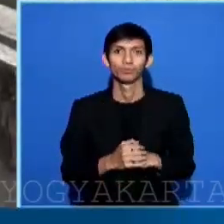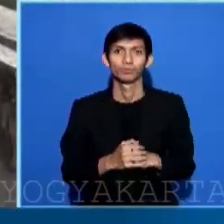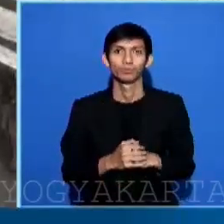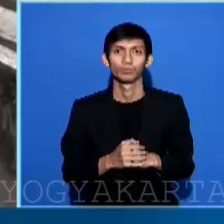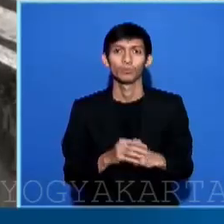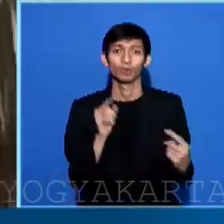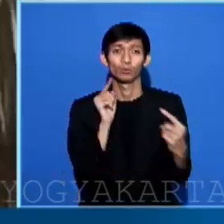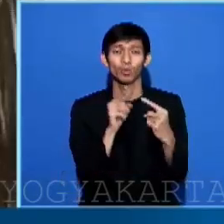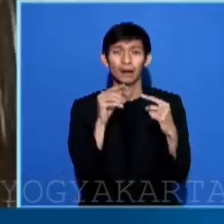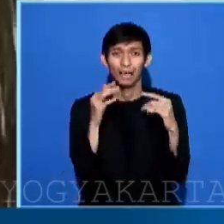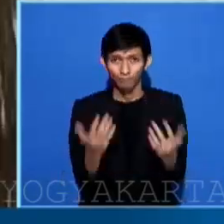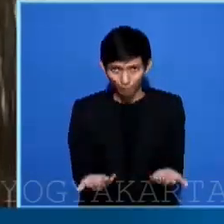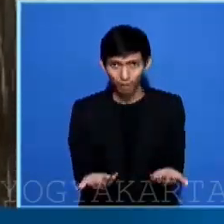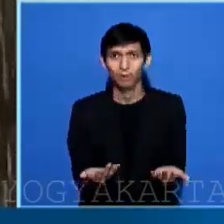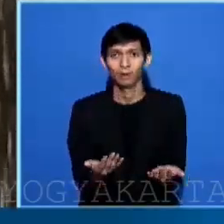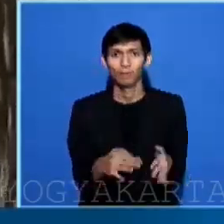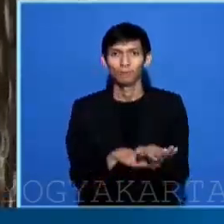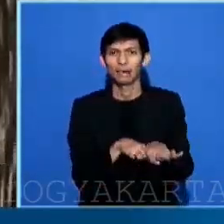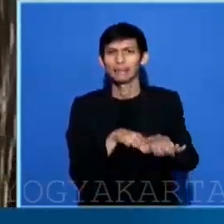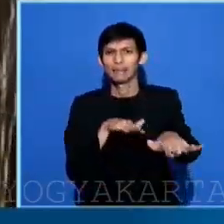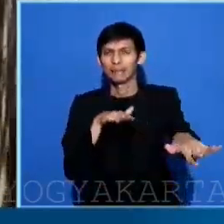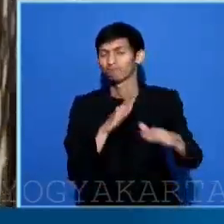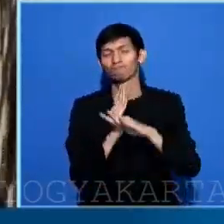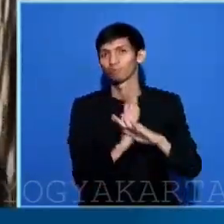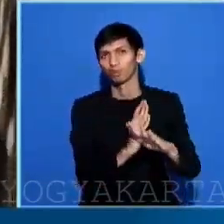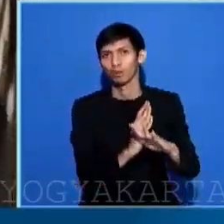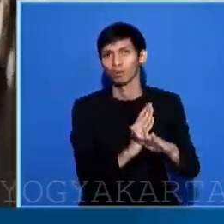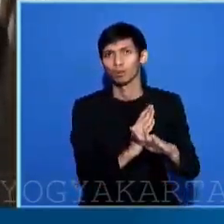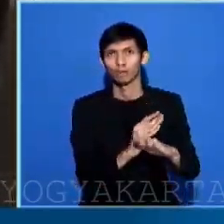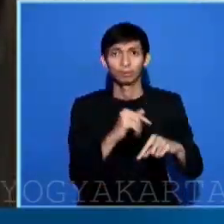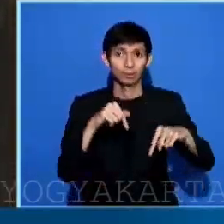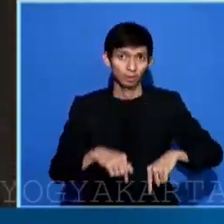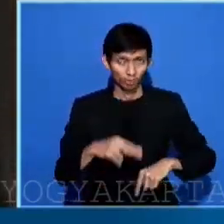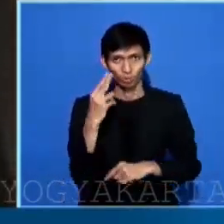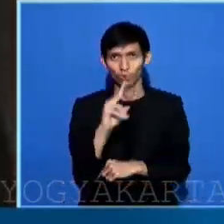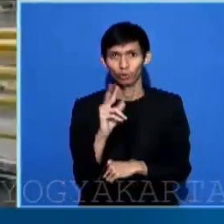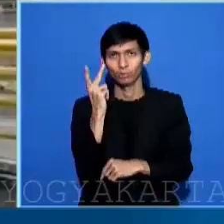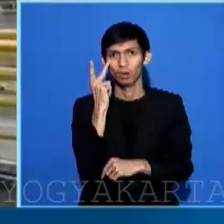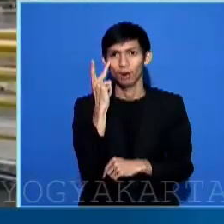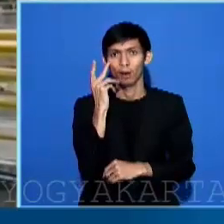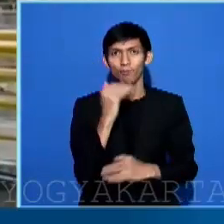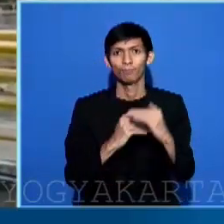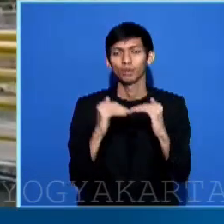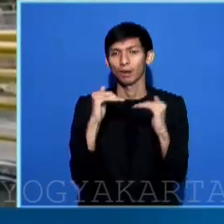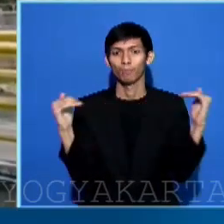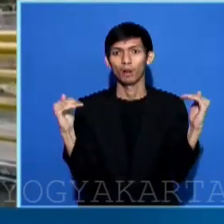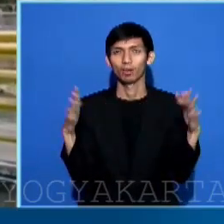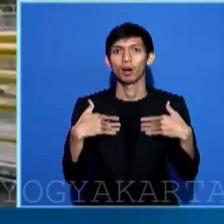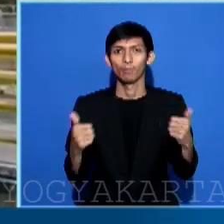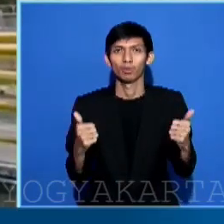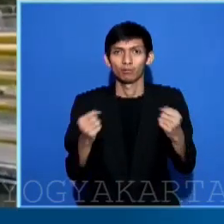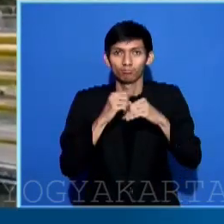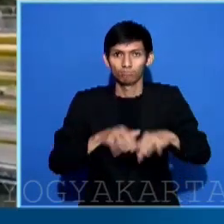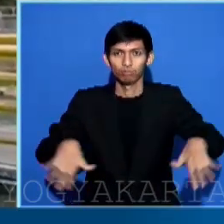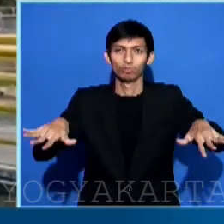untuk menghindari kemacetan akibat sempitnya jembatan, kebijakan ini juga diterapkan guna menjaga kestabilan dan keamanan struktur,